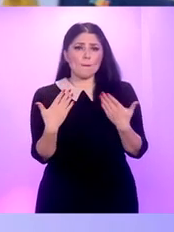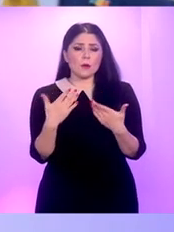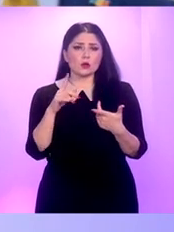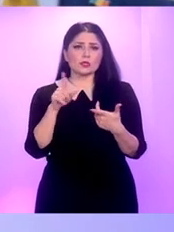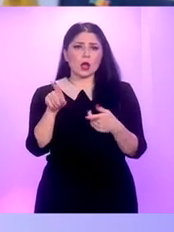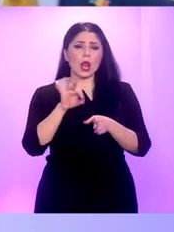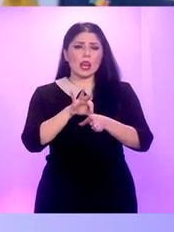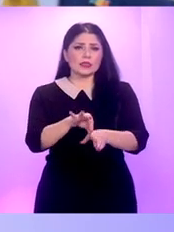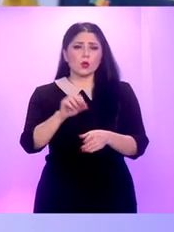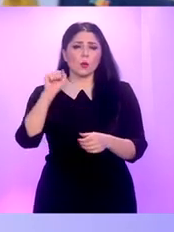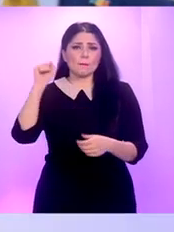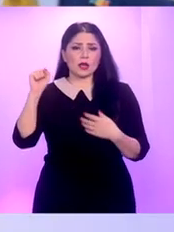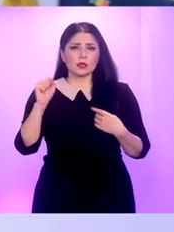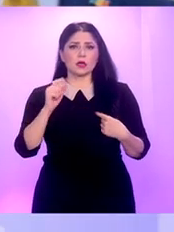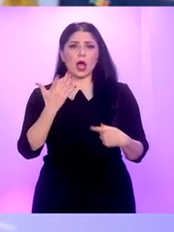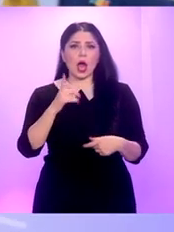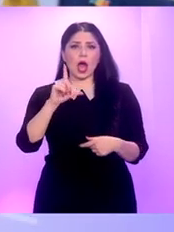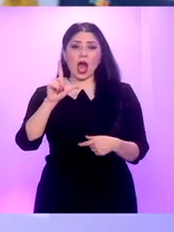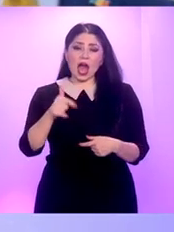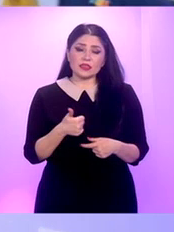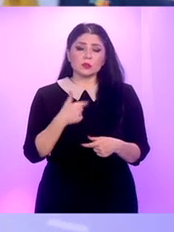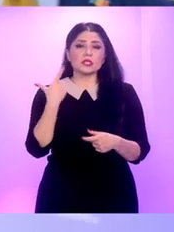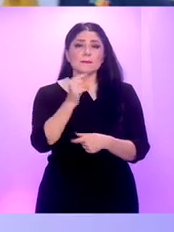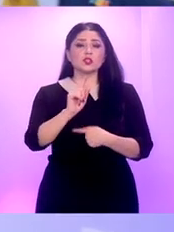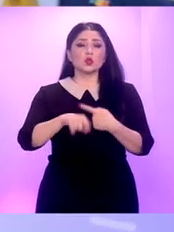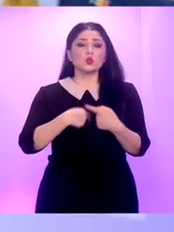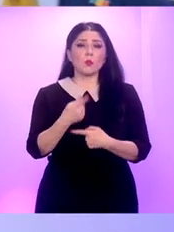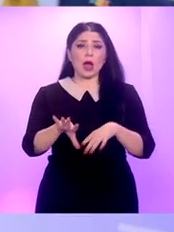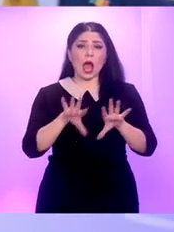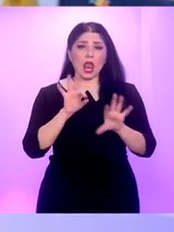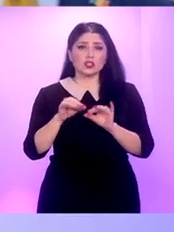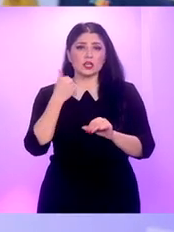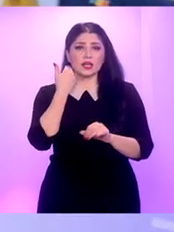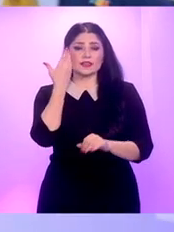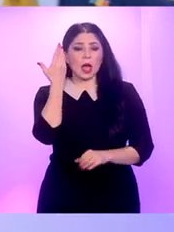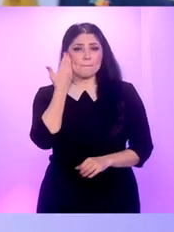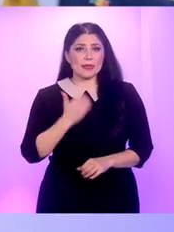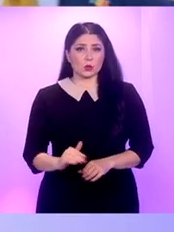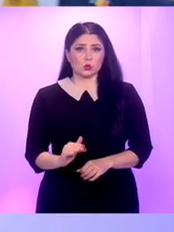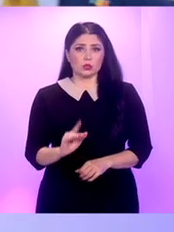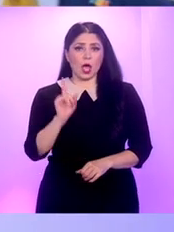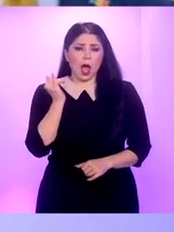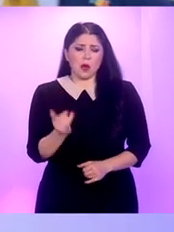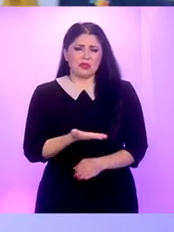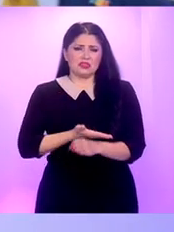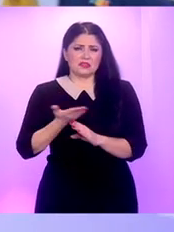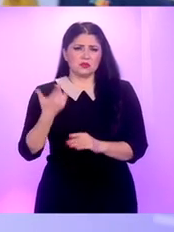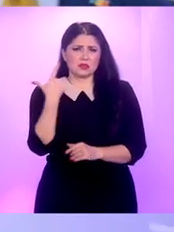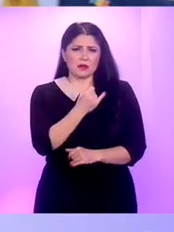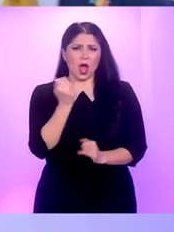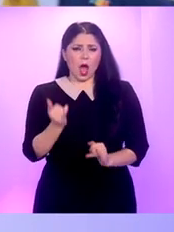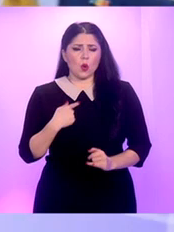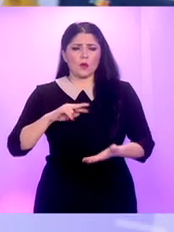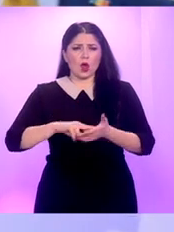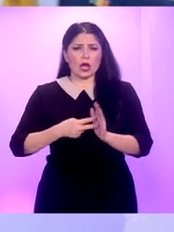partidului, acum s-a spus că ar trebui să plece. Am spus ar fi trebuit după alegerile pierdute. Acum e tardiv, acum ne pregătim